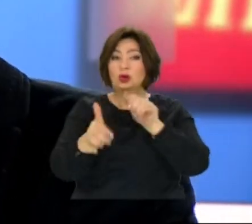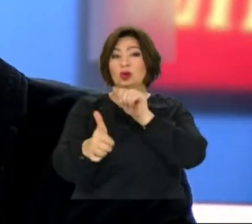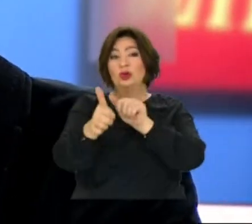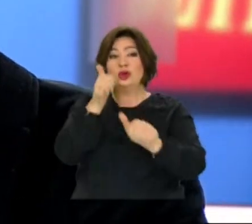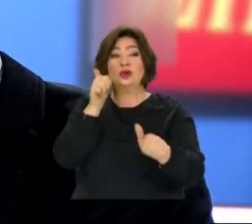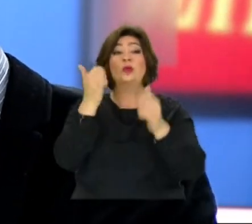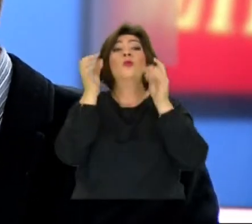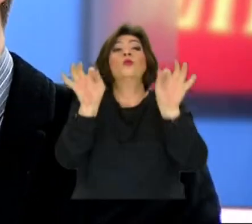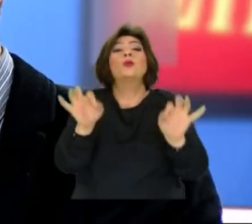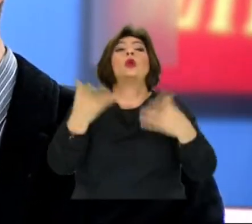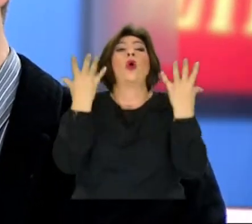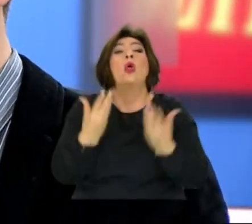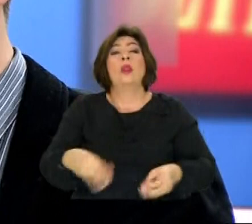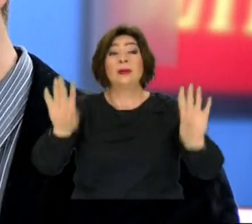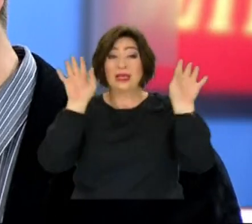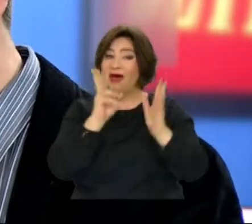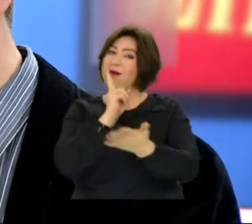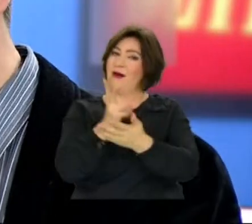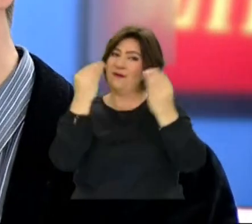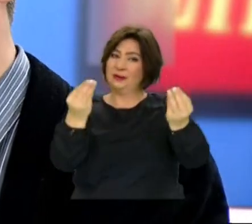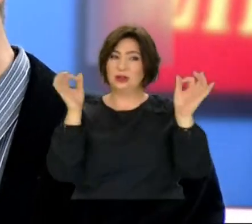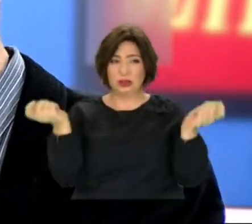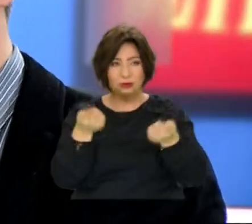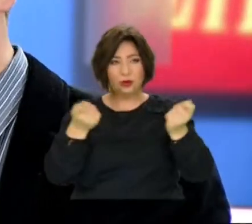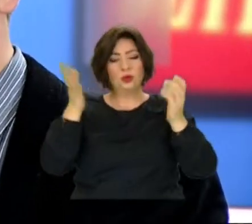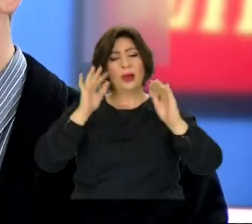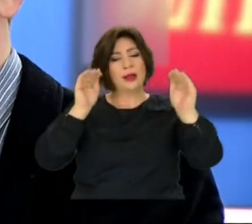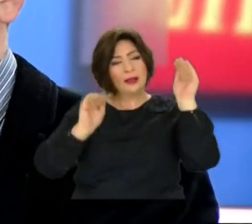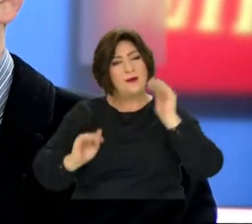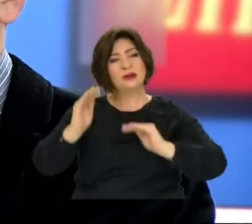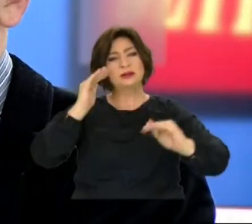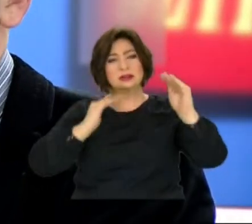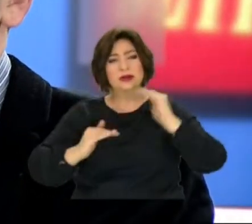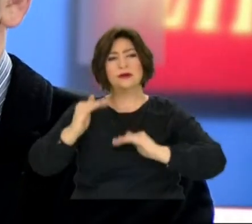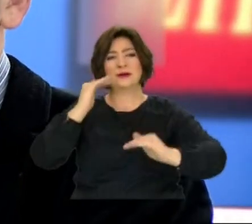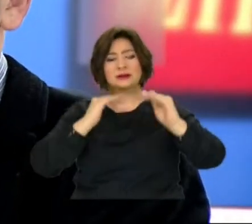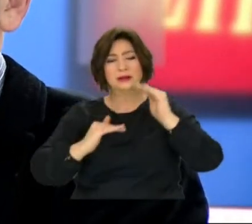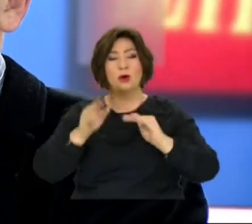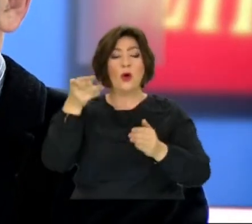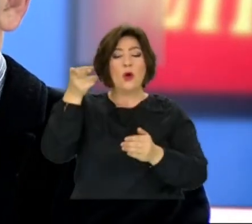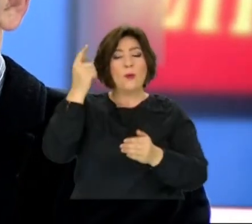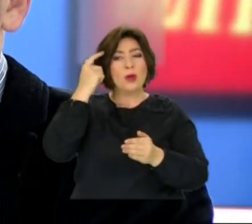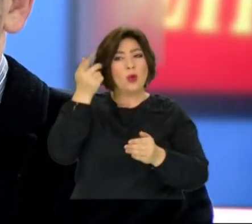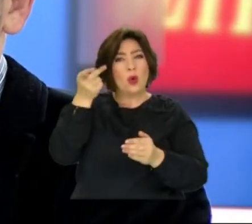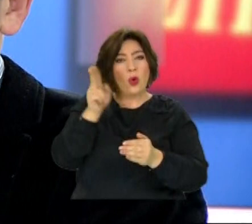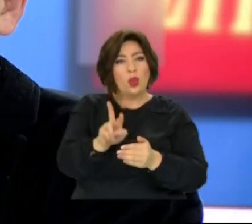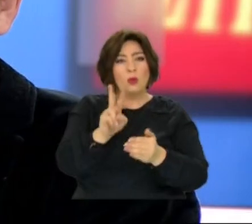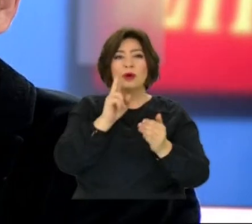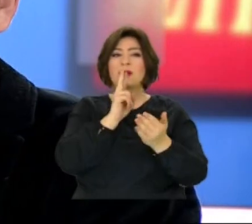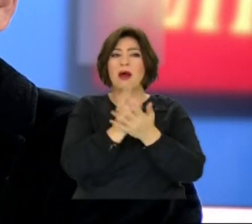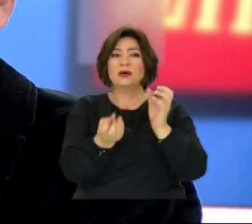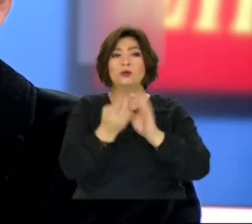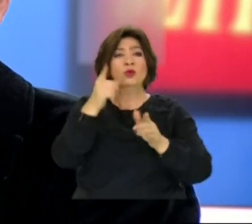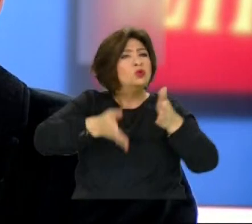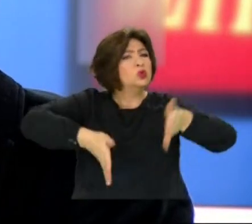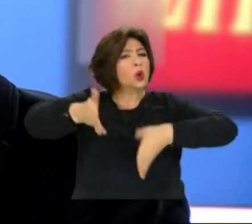mümkün olmadığına karar vermeye çalışmışlar. Daha sonra bu evrilerek giderek şimdiki beyin ölümü tanısını ortaya çıkarmış. Bunu sokakta